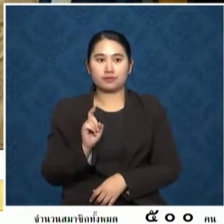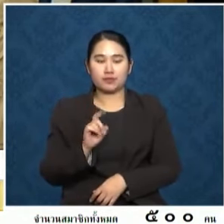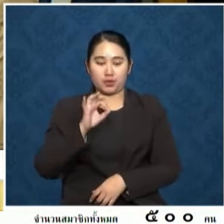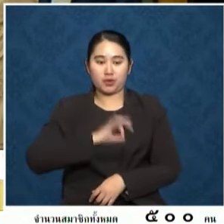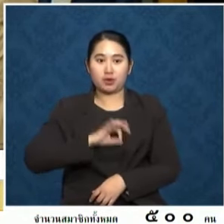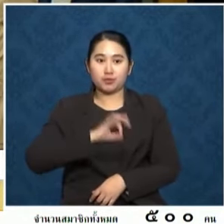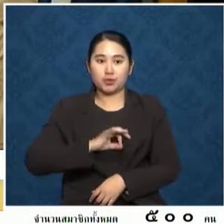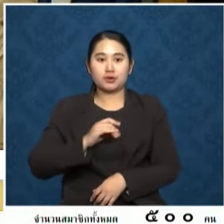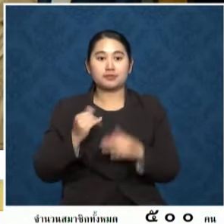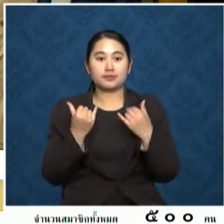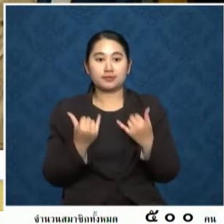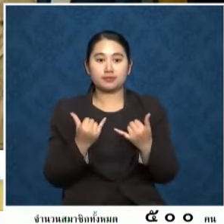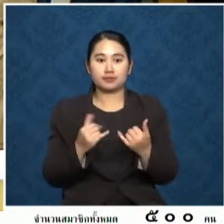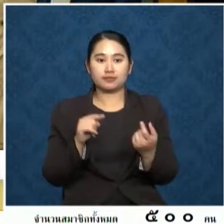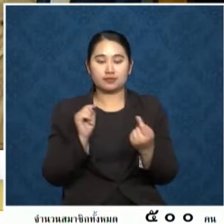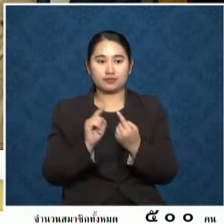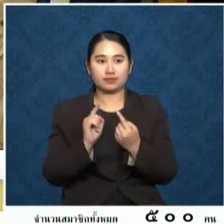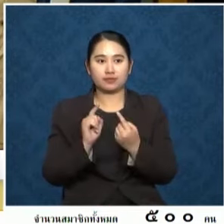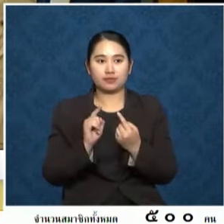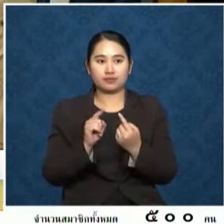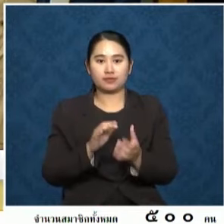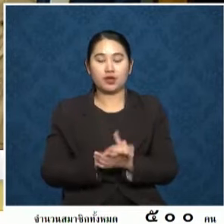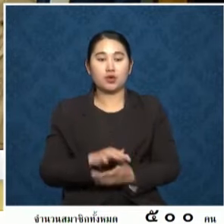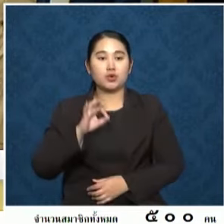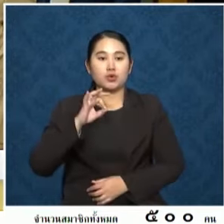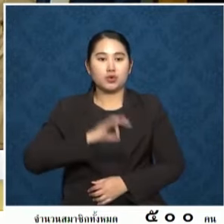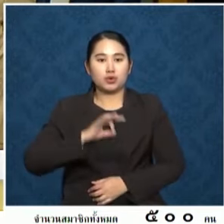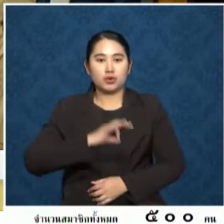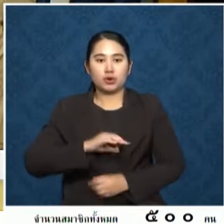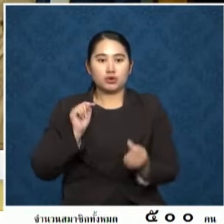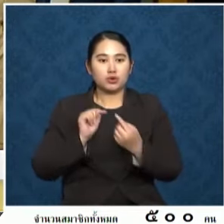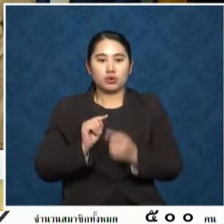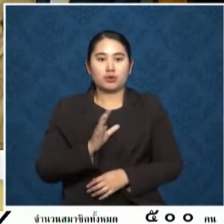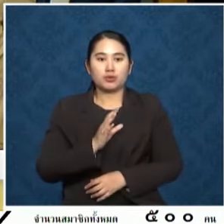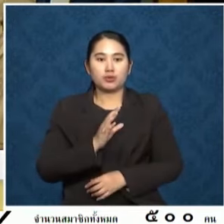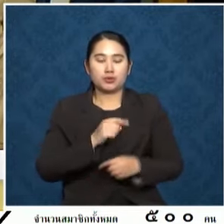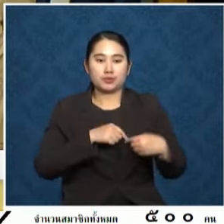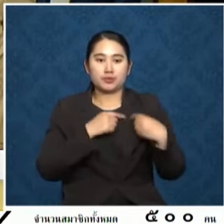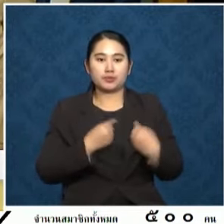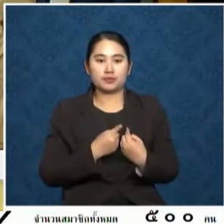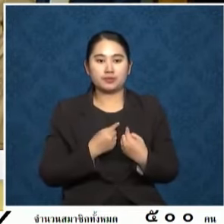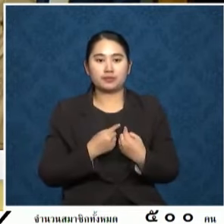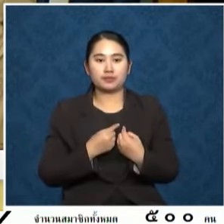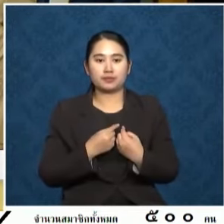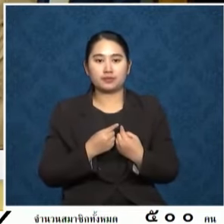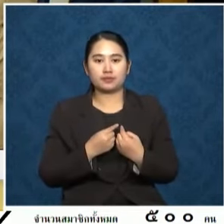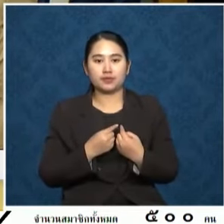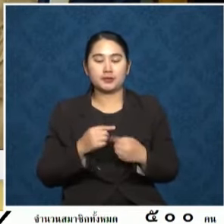สิ่งที่มันเกิดขึ้นมันเป็นความรู้สึกภายใต้จิตใจการยอมรับ